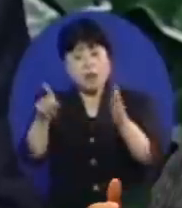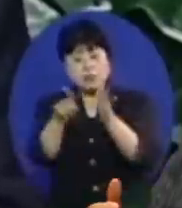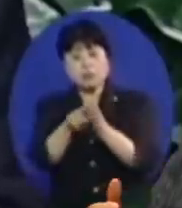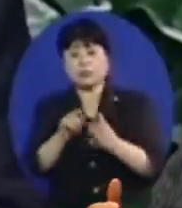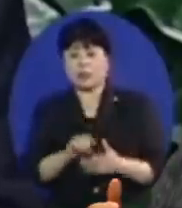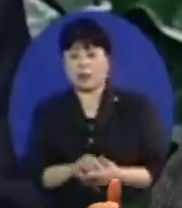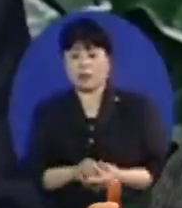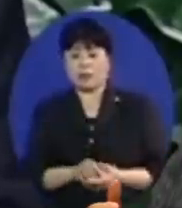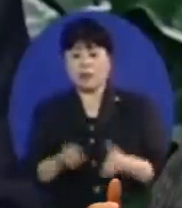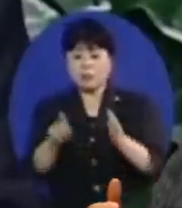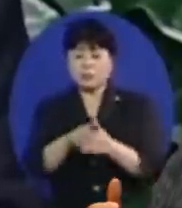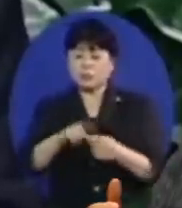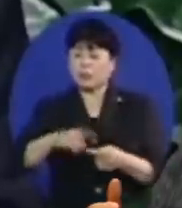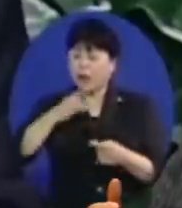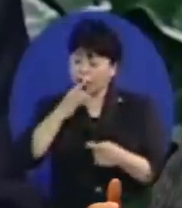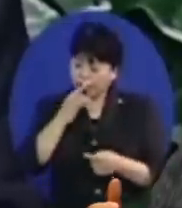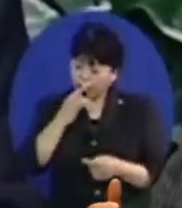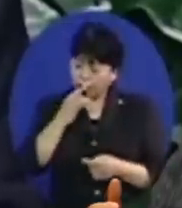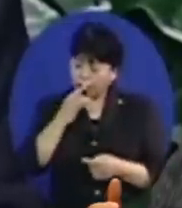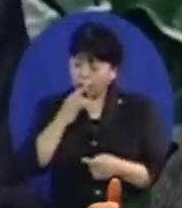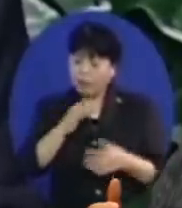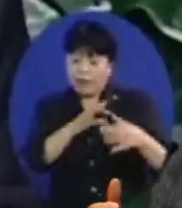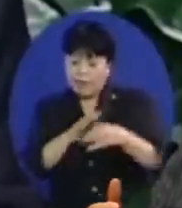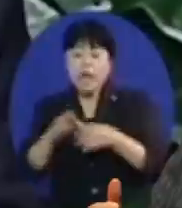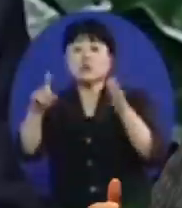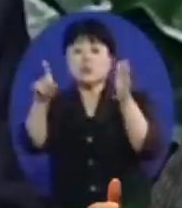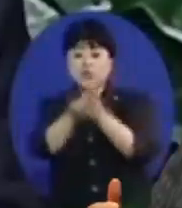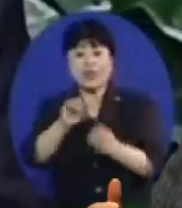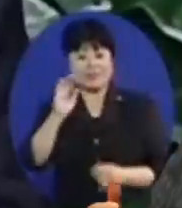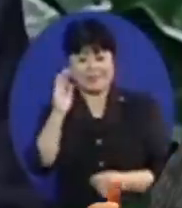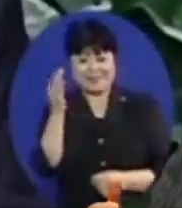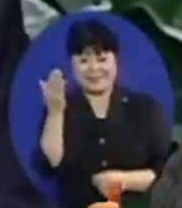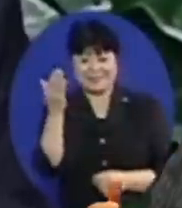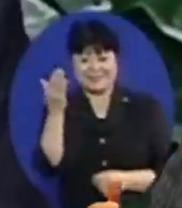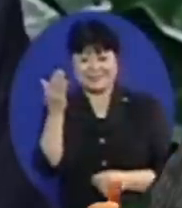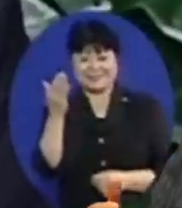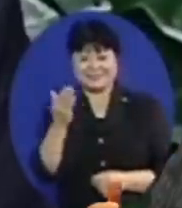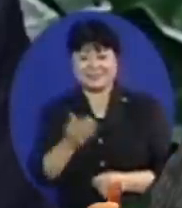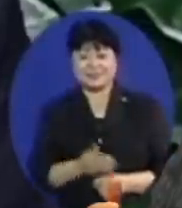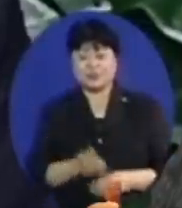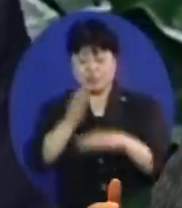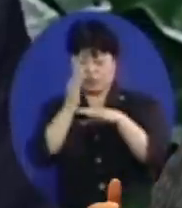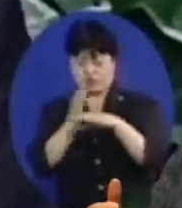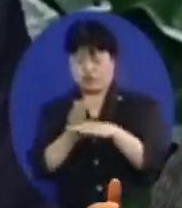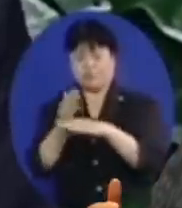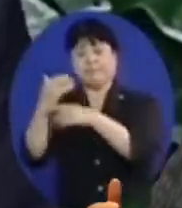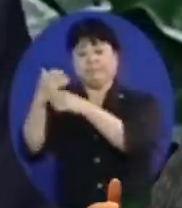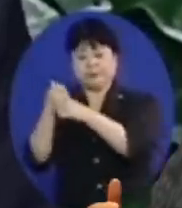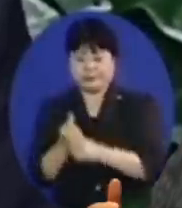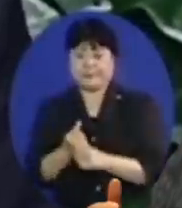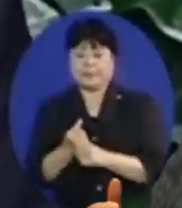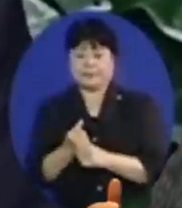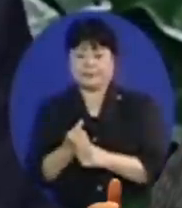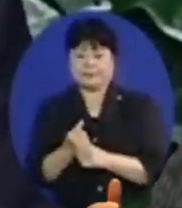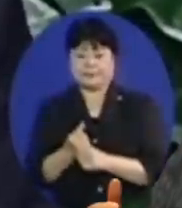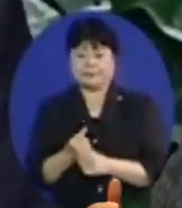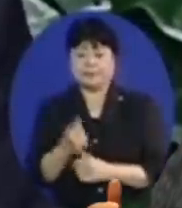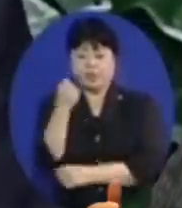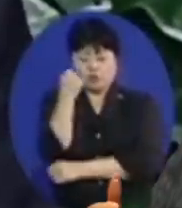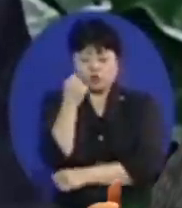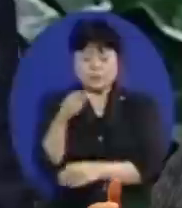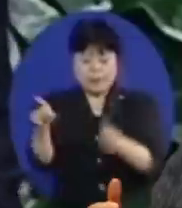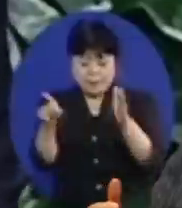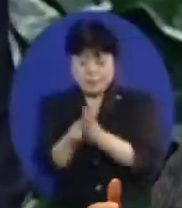믿었는데도 믿은 대로 안 돼도 계속 믿는 것입니다. 그것이 우리 중심을 붙잡는 것입니다. 중심의